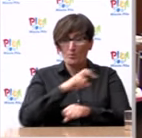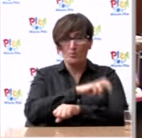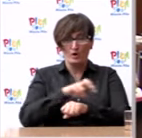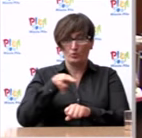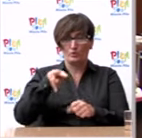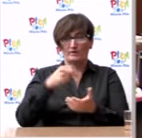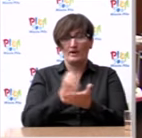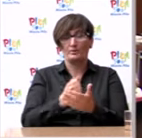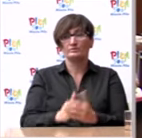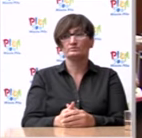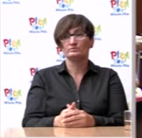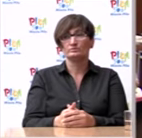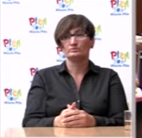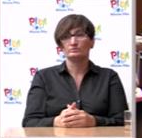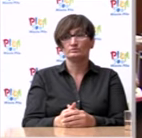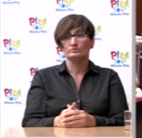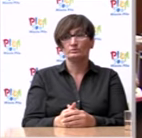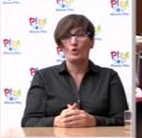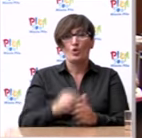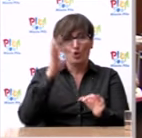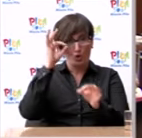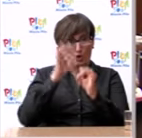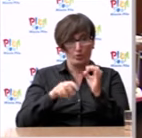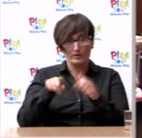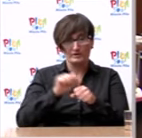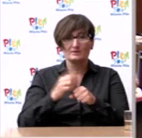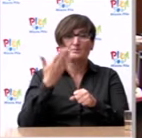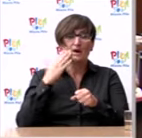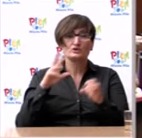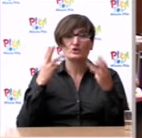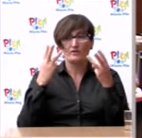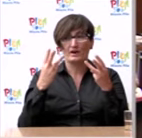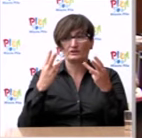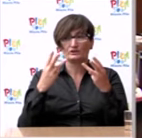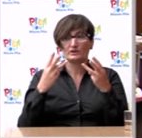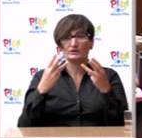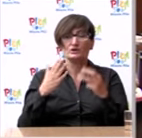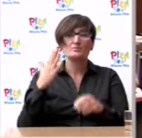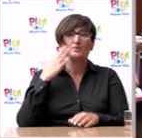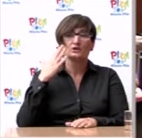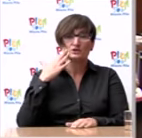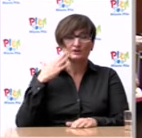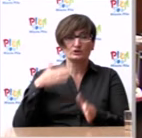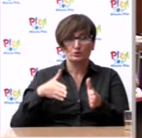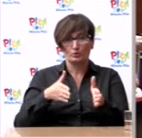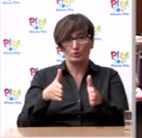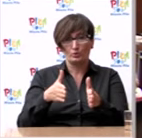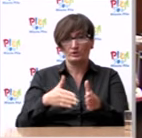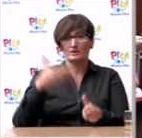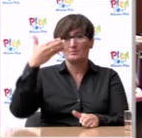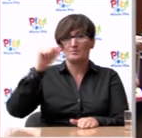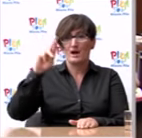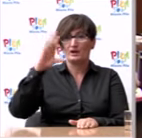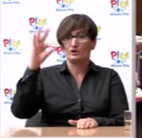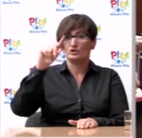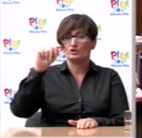uchwały. Szczególnie, że to dotyczy dwóch bardzo istotnych dla naszego miasta, dla mieszkańców dróg. Marszałka Piłsudskiego,